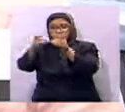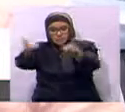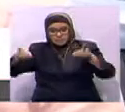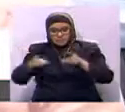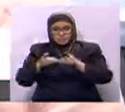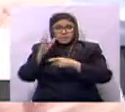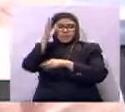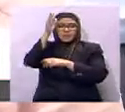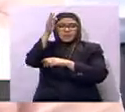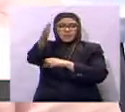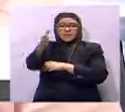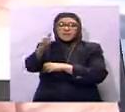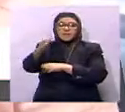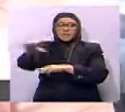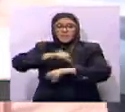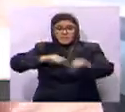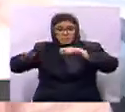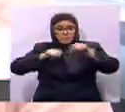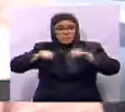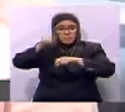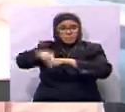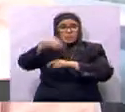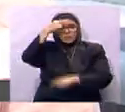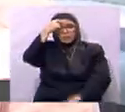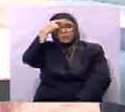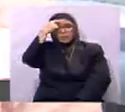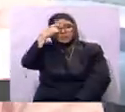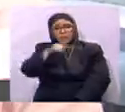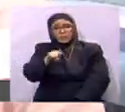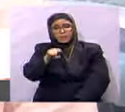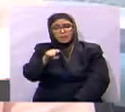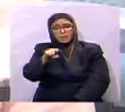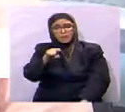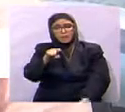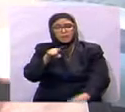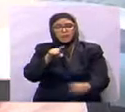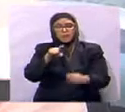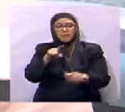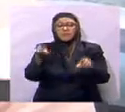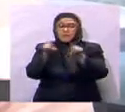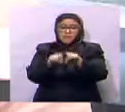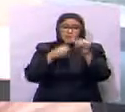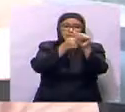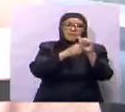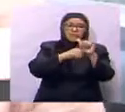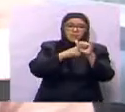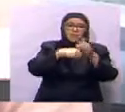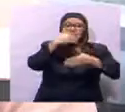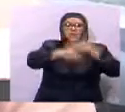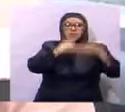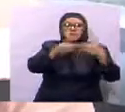akan mengambil langkah-langkah perlu mengikut prosedur yang ada bagi